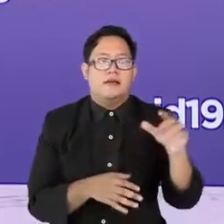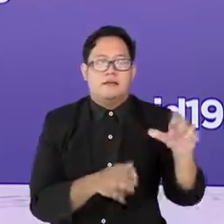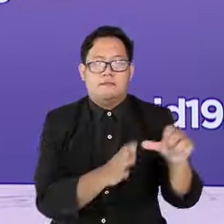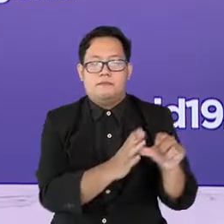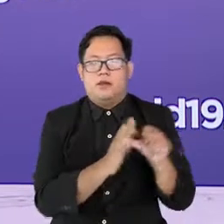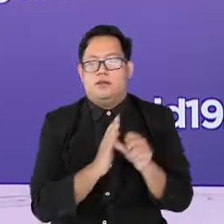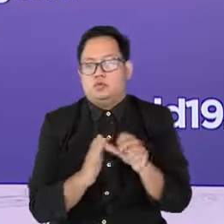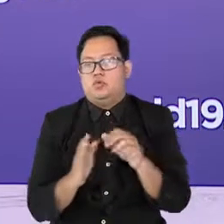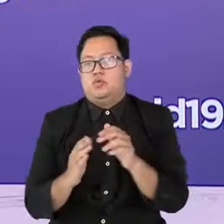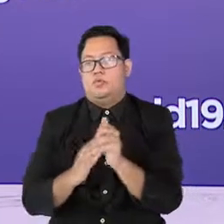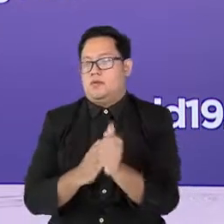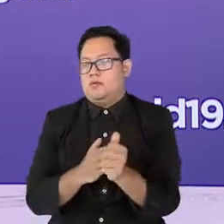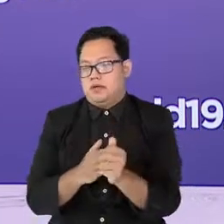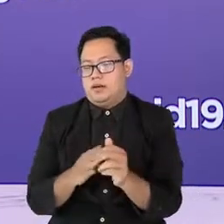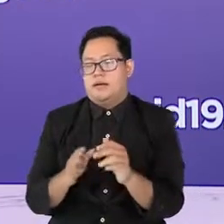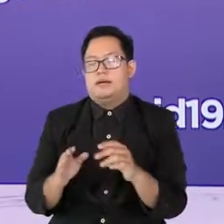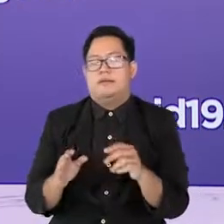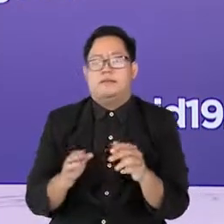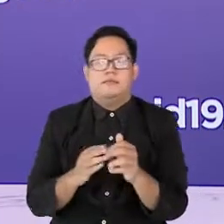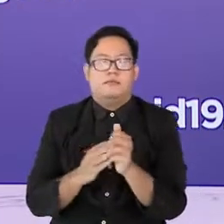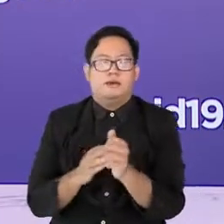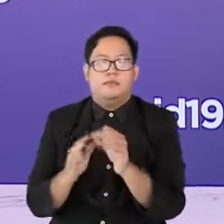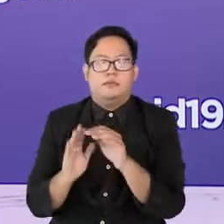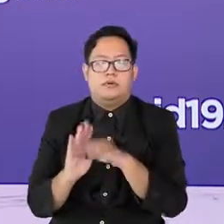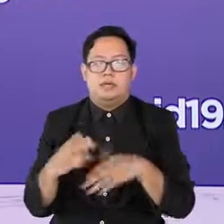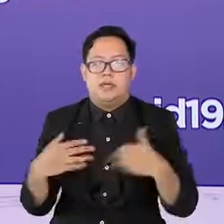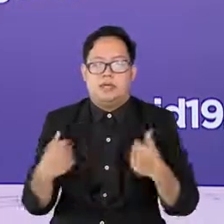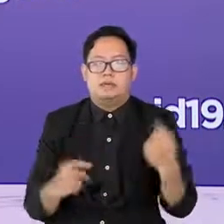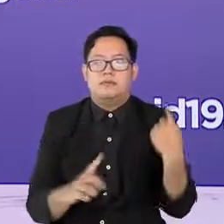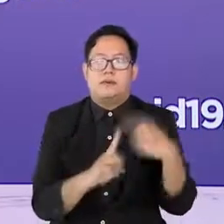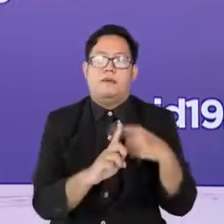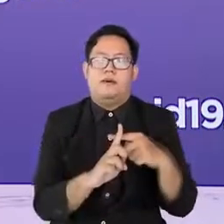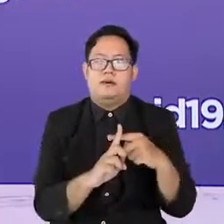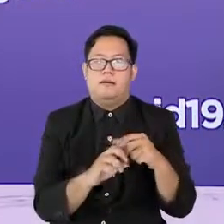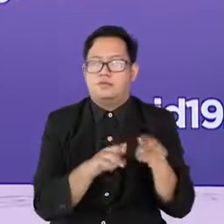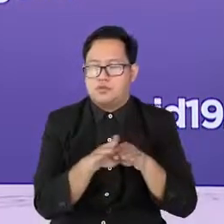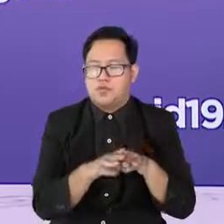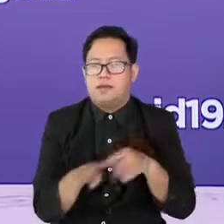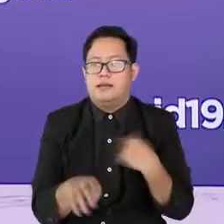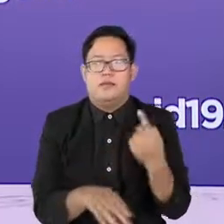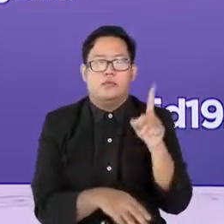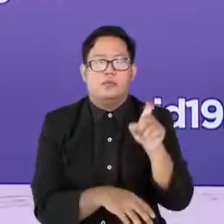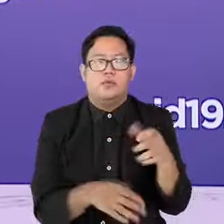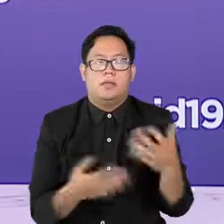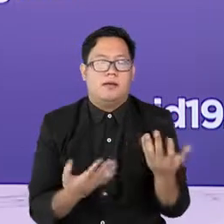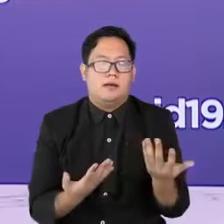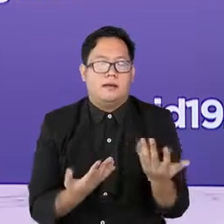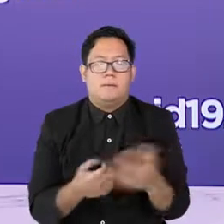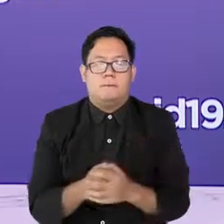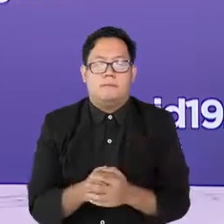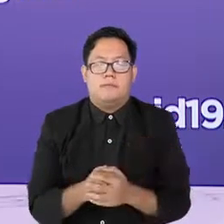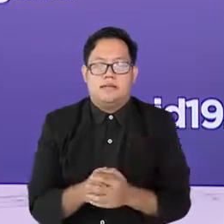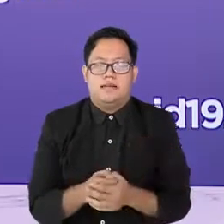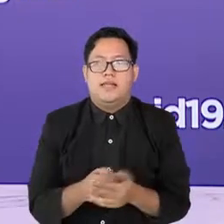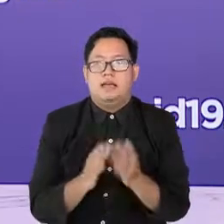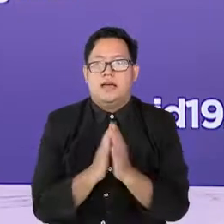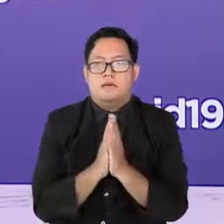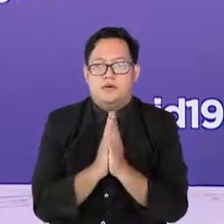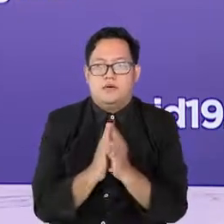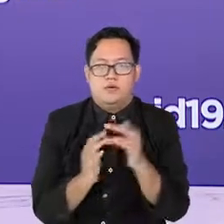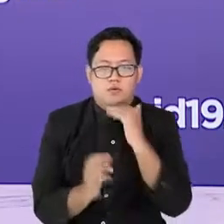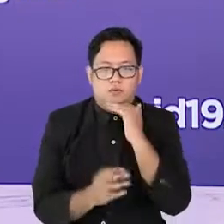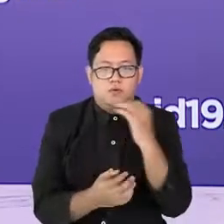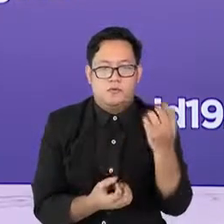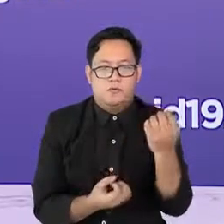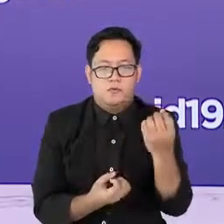ini berpeluang untuk akan bertambah sesuai dengan kebutuhan sehingga Mohon untuk dapat menunggu update